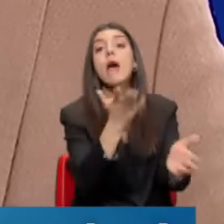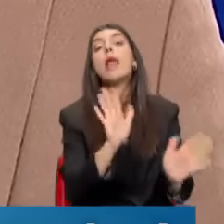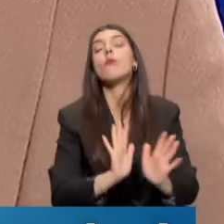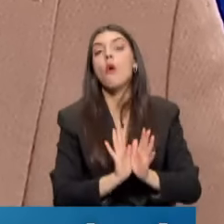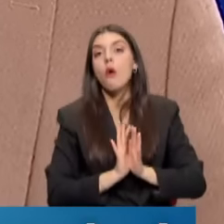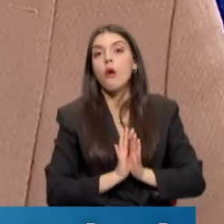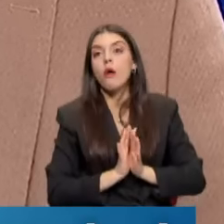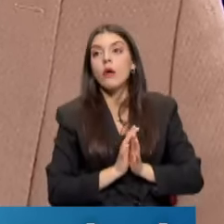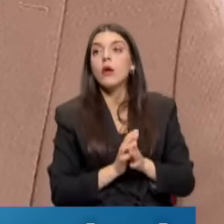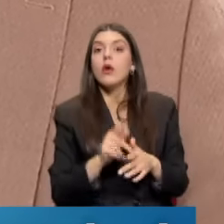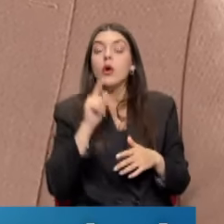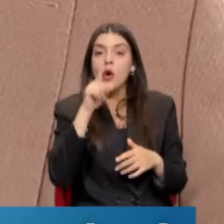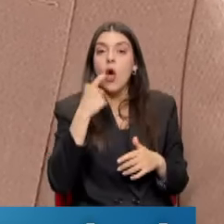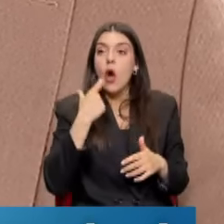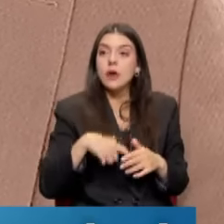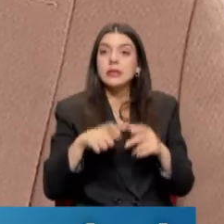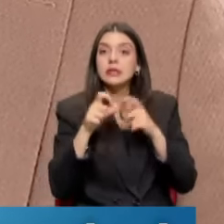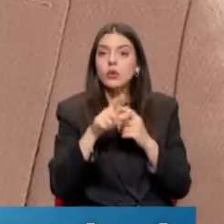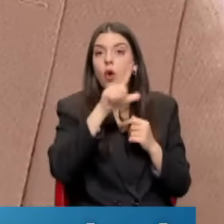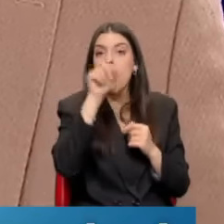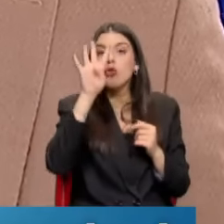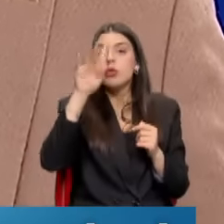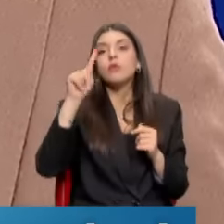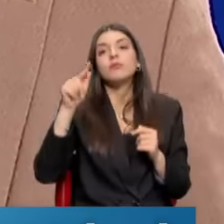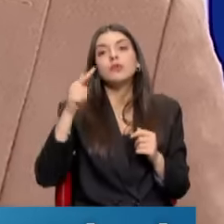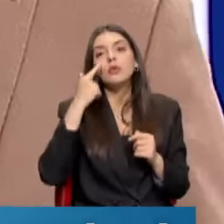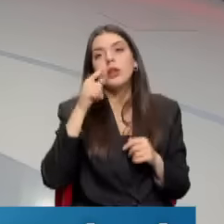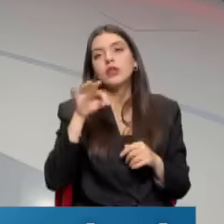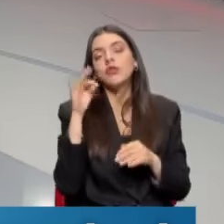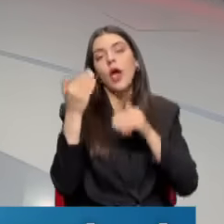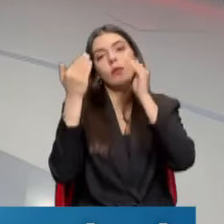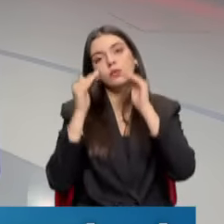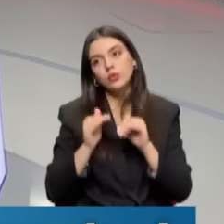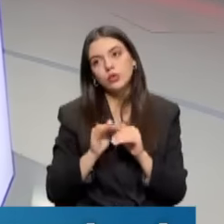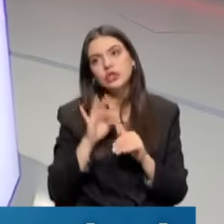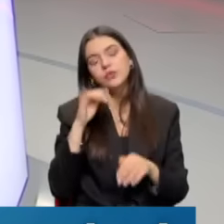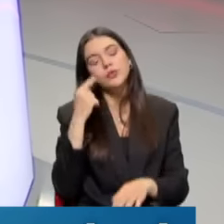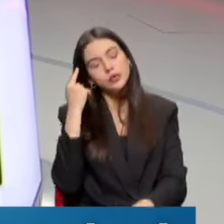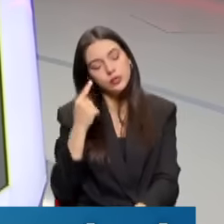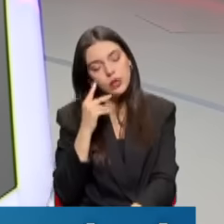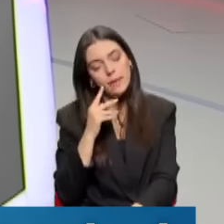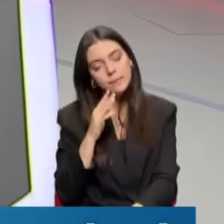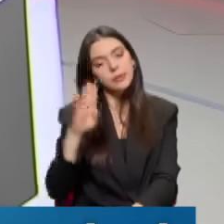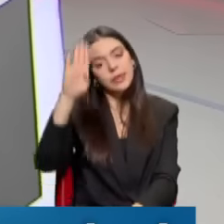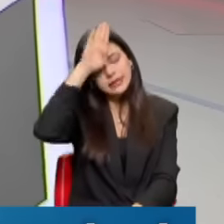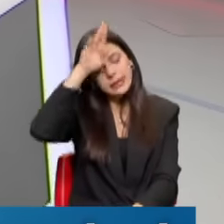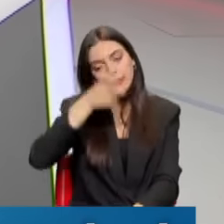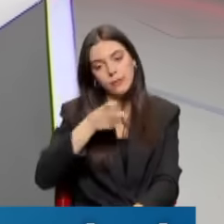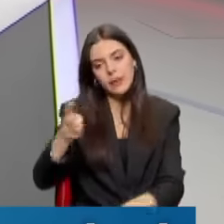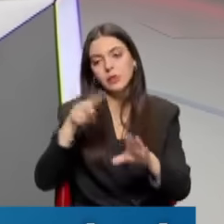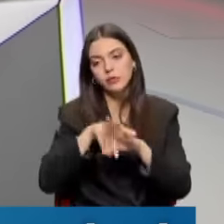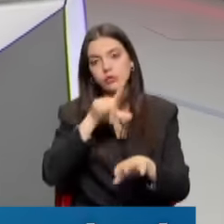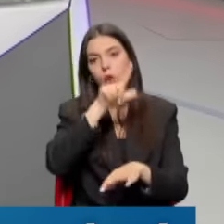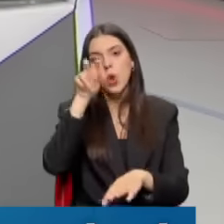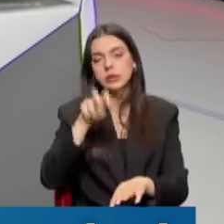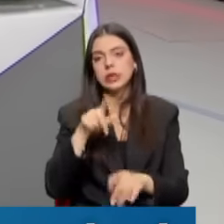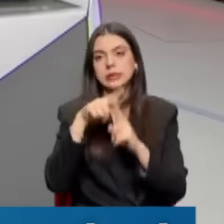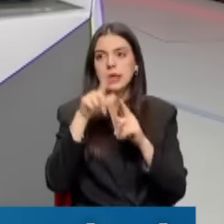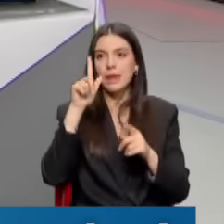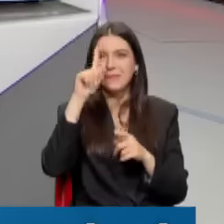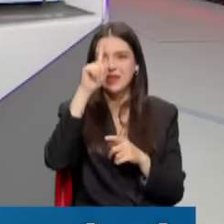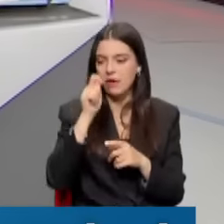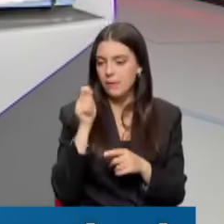Dolayısıyla Özel sektörde o para 14,5 liraya kadar düşüyor E şimdi düşünelim İstanbul'da metroya biniyorsun 18 lira yani bir basım